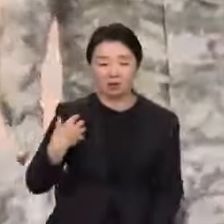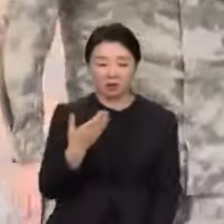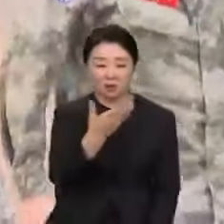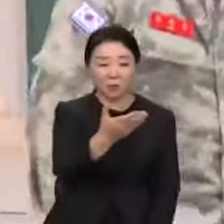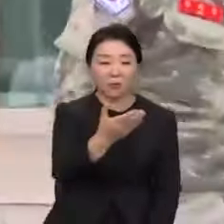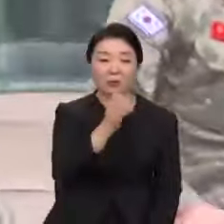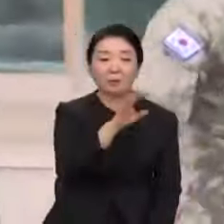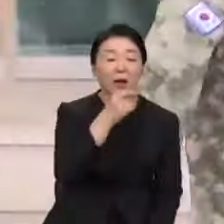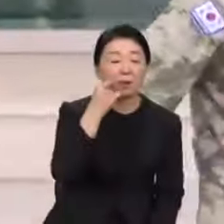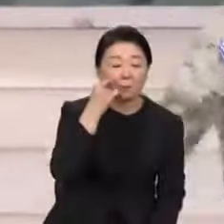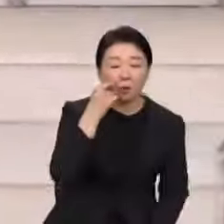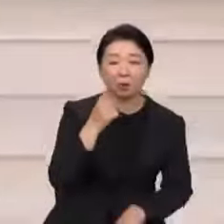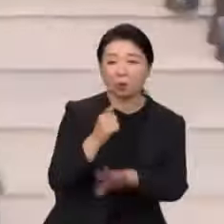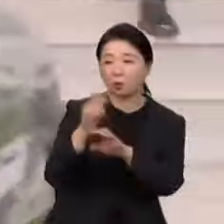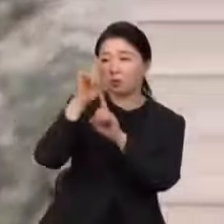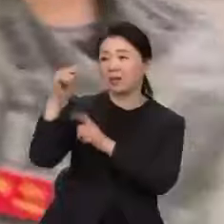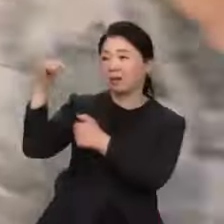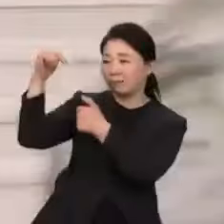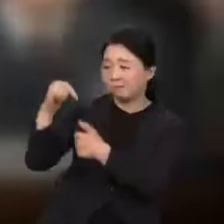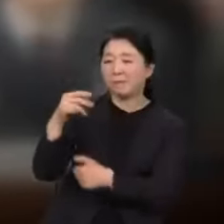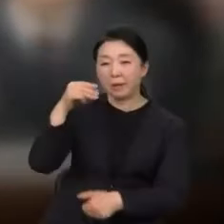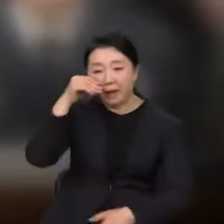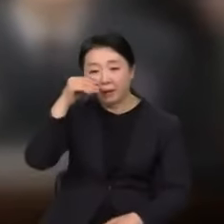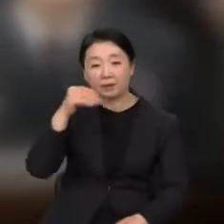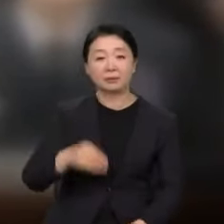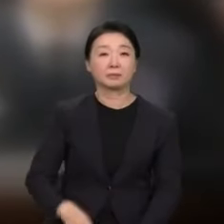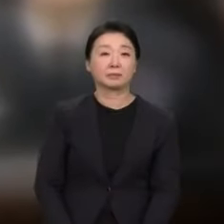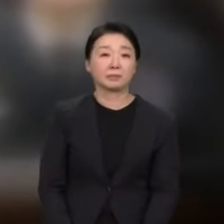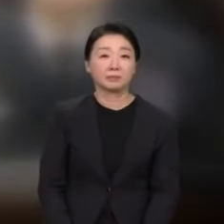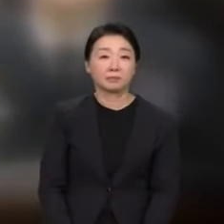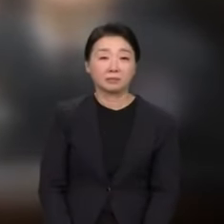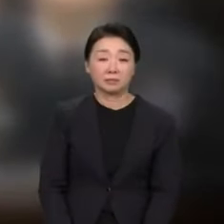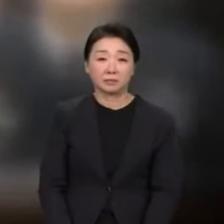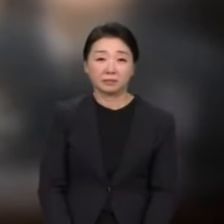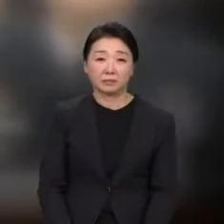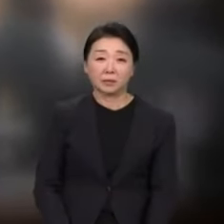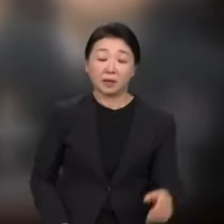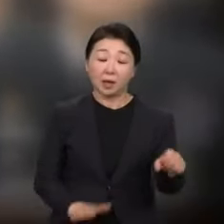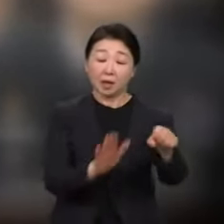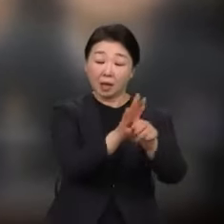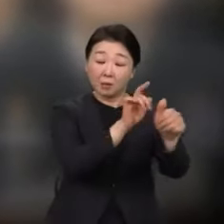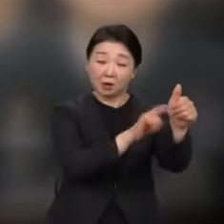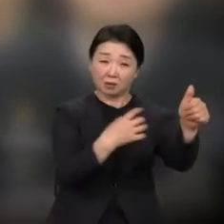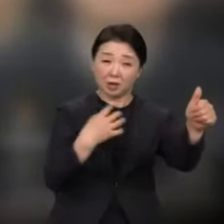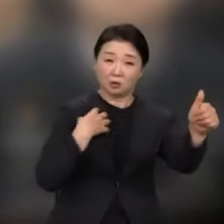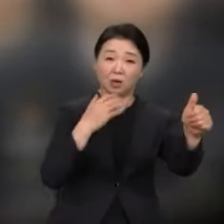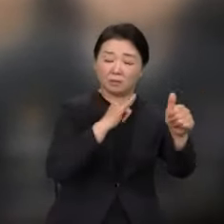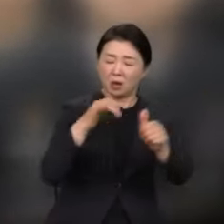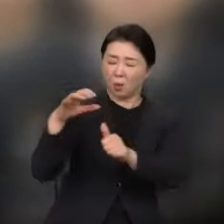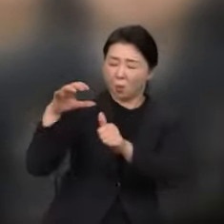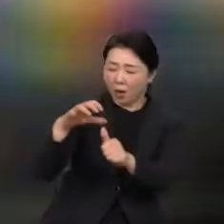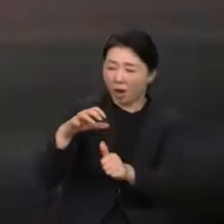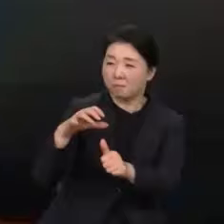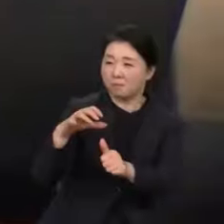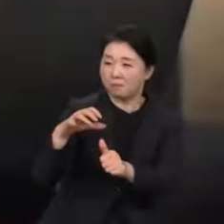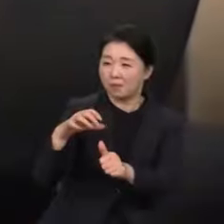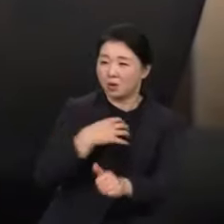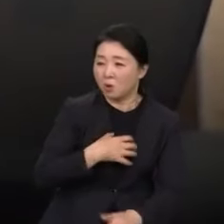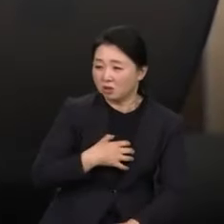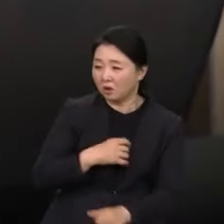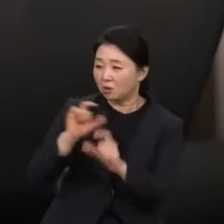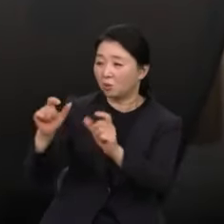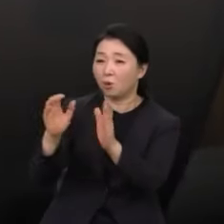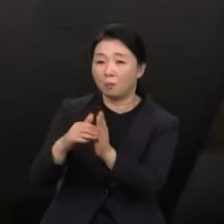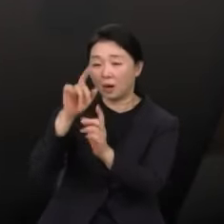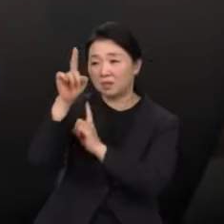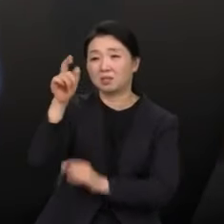이 장관의 지시에 따른 것일 수 있습니다. 해병대 최고 책임자가 외압 의혹 우려를 전하면서 경고했는데도 이